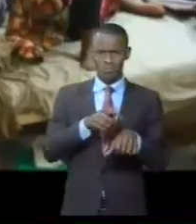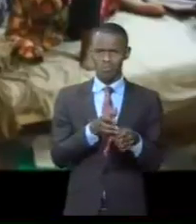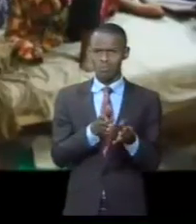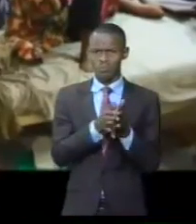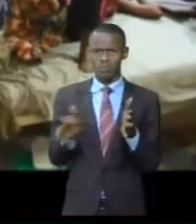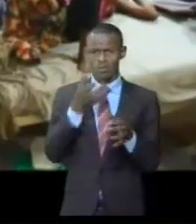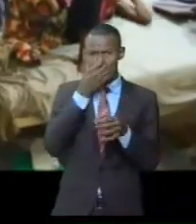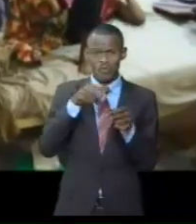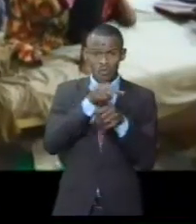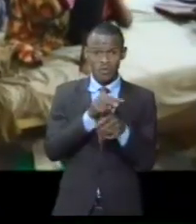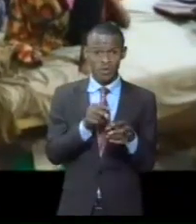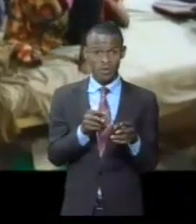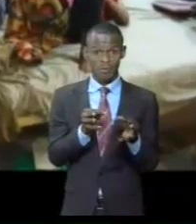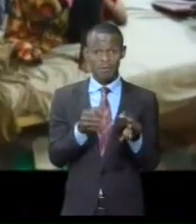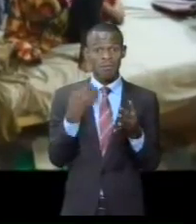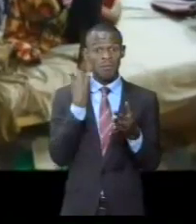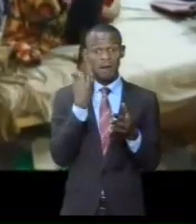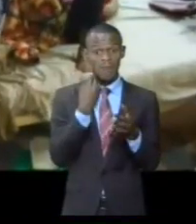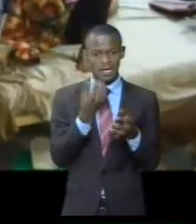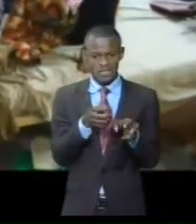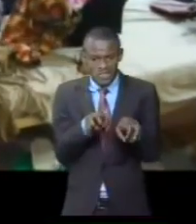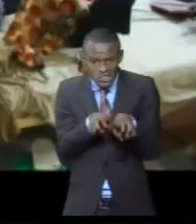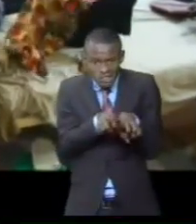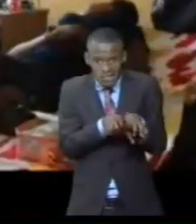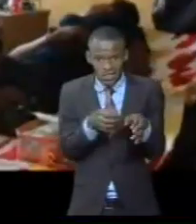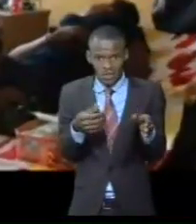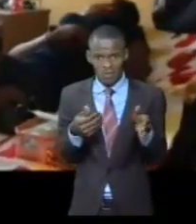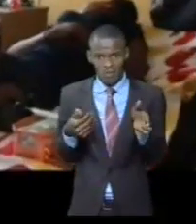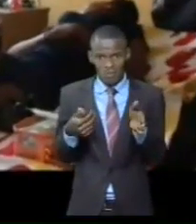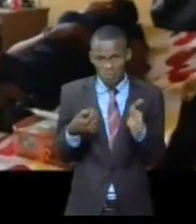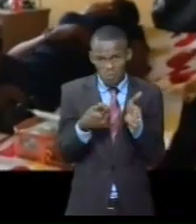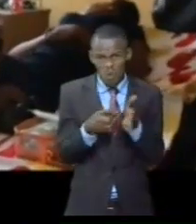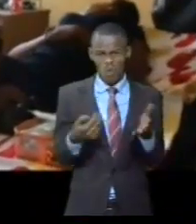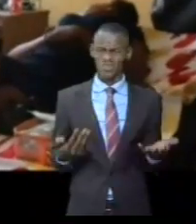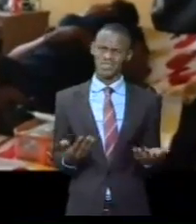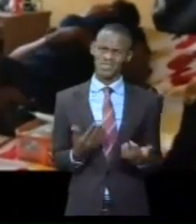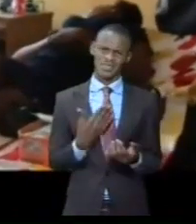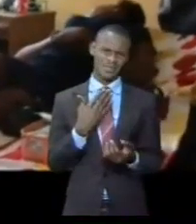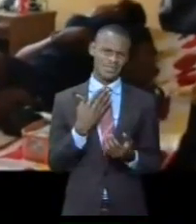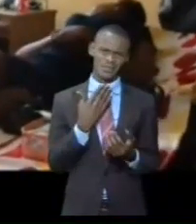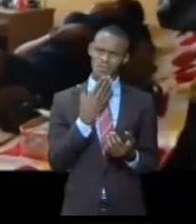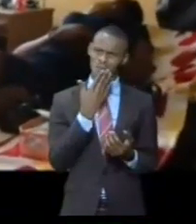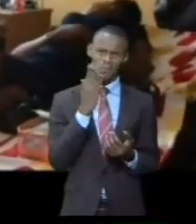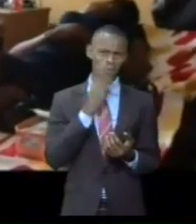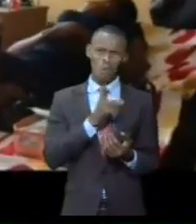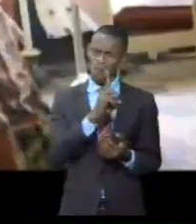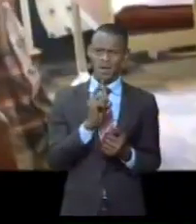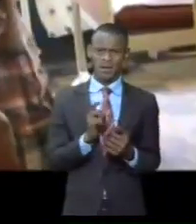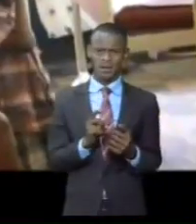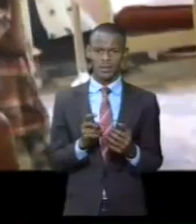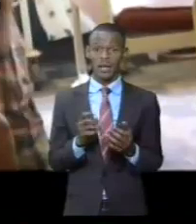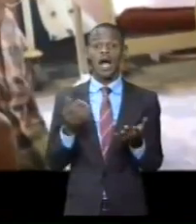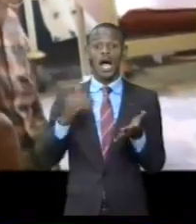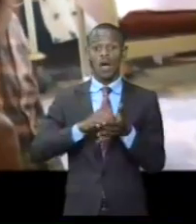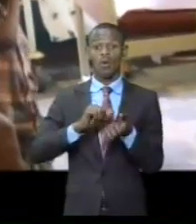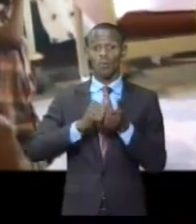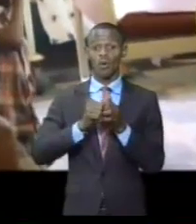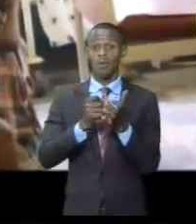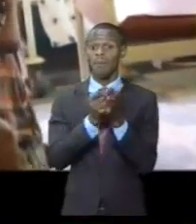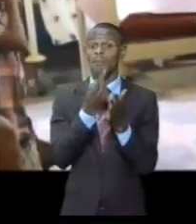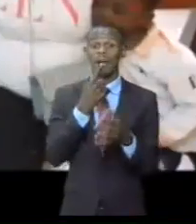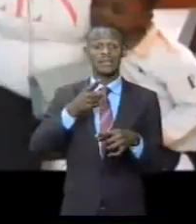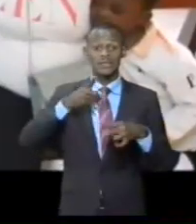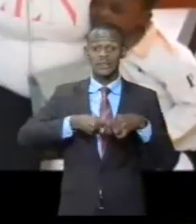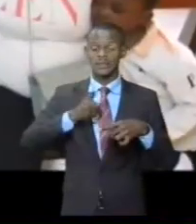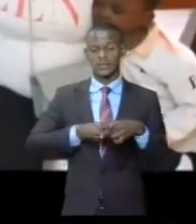barrières Covid-19 oblige. Les malades ont de la peine à supporter les coûts des médicaments. Malgré cela, les patients louent les efforts